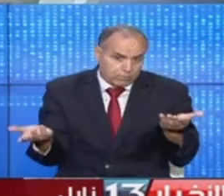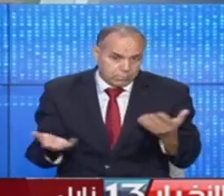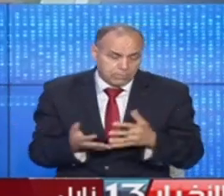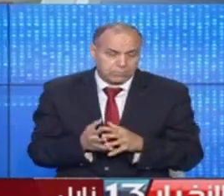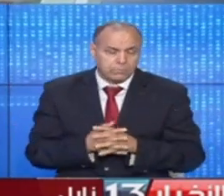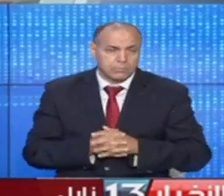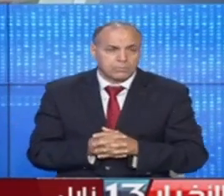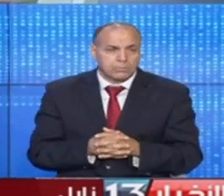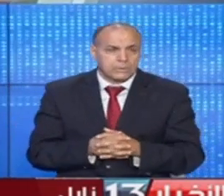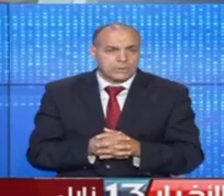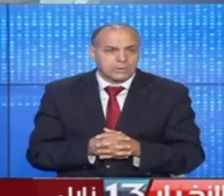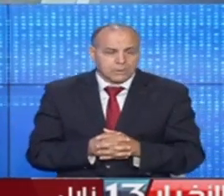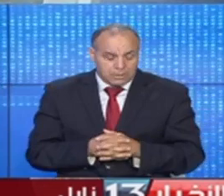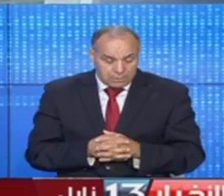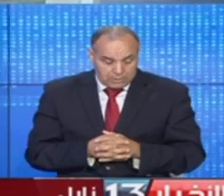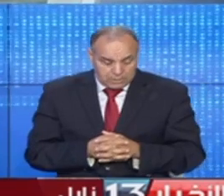موجوده